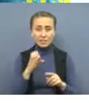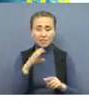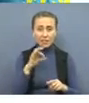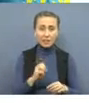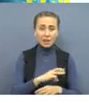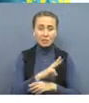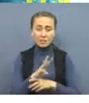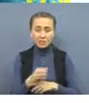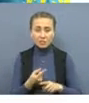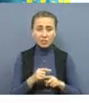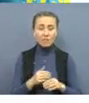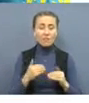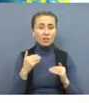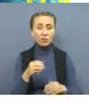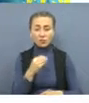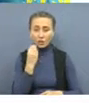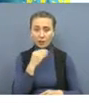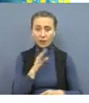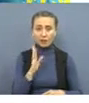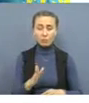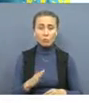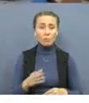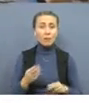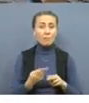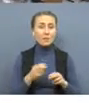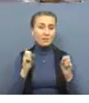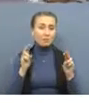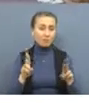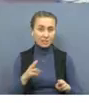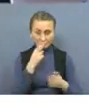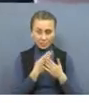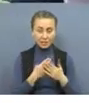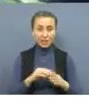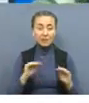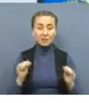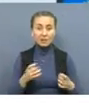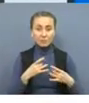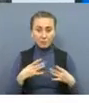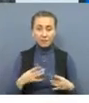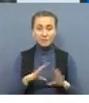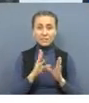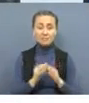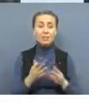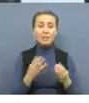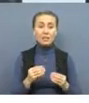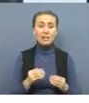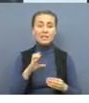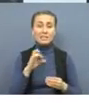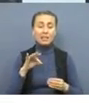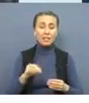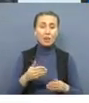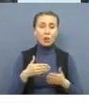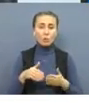продукты обеспечивают высокое качество, а высокое качество ведет к безопасности. В рамках празднования Всемирного дня стандартизации лучшие специалисты